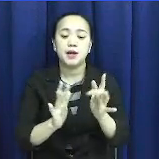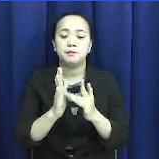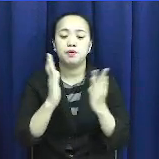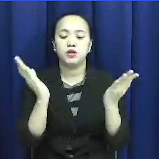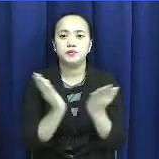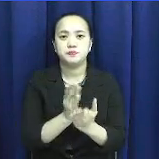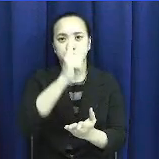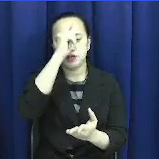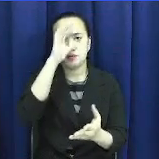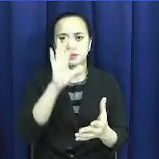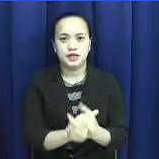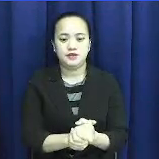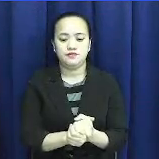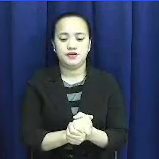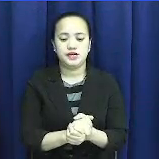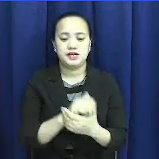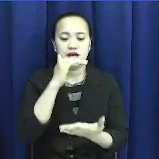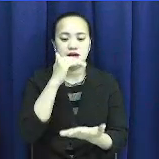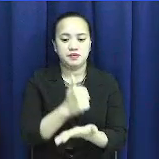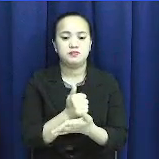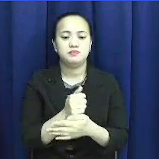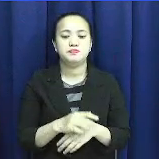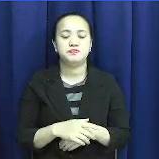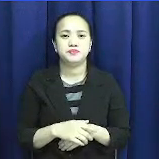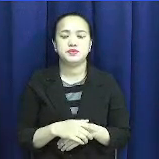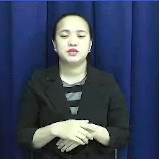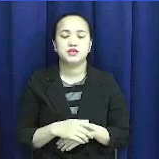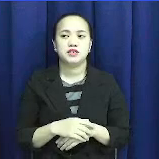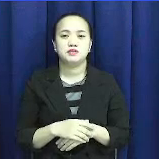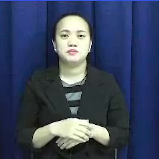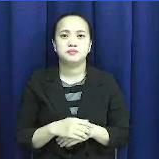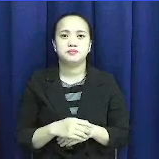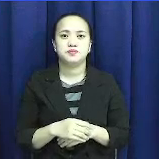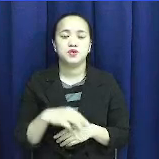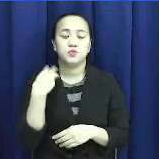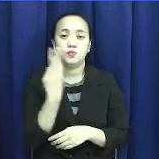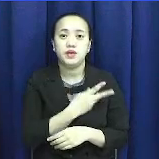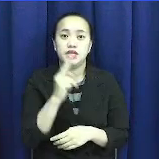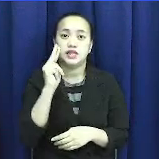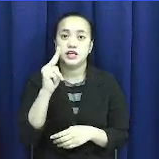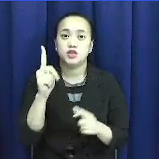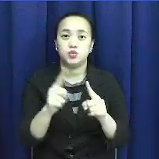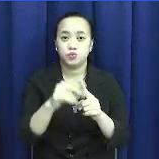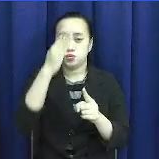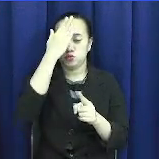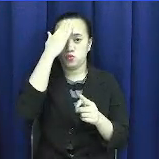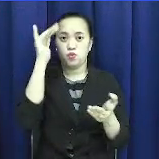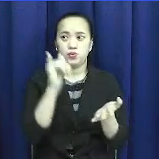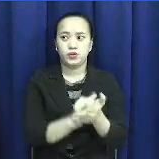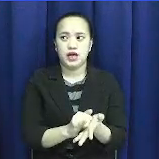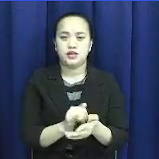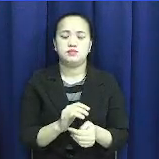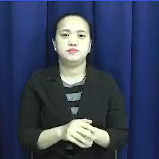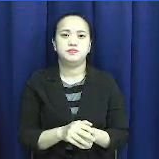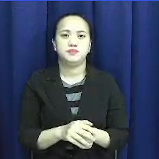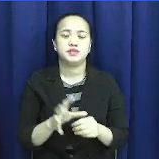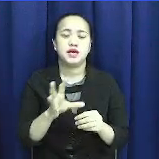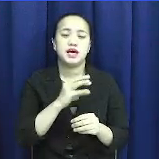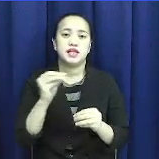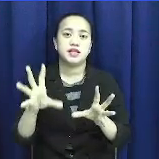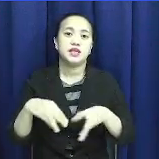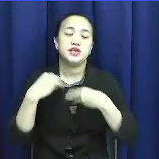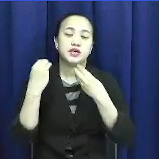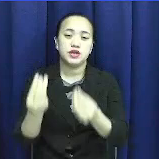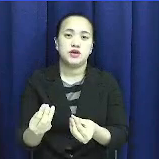ating tinatayuan. Dapat malaman po natin yan at dapat po nating mabigyang detalye po yan ayon